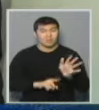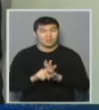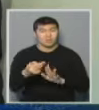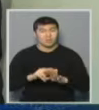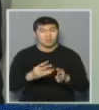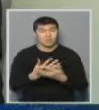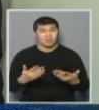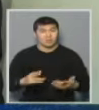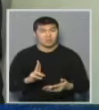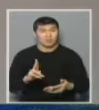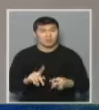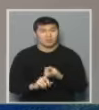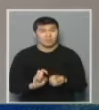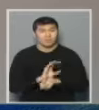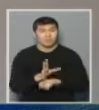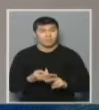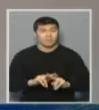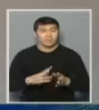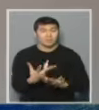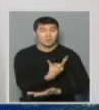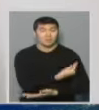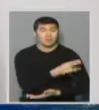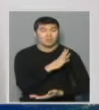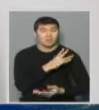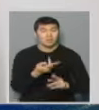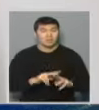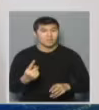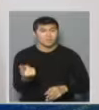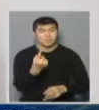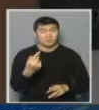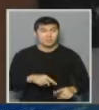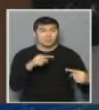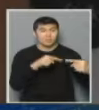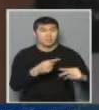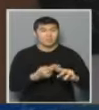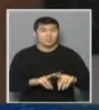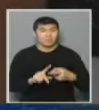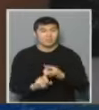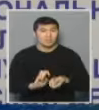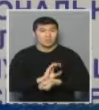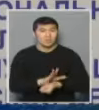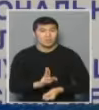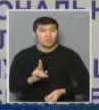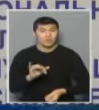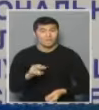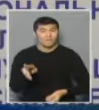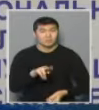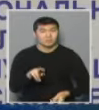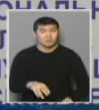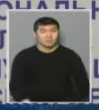недопущению распространения коронавирусной инфекции. Вакцинация – это единственный способ побороть пандемию COVID.